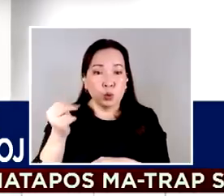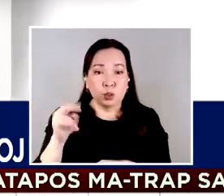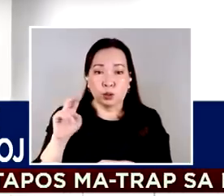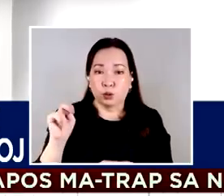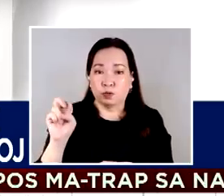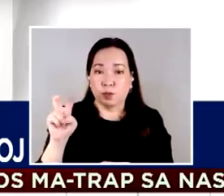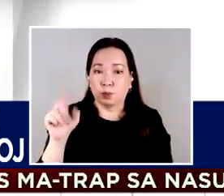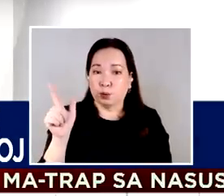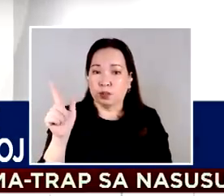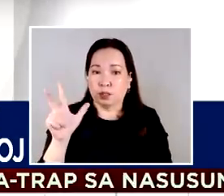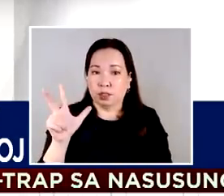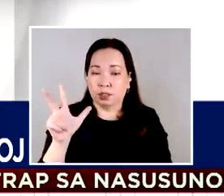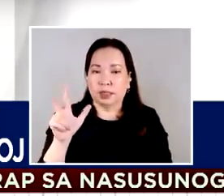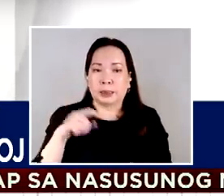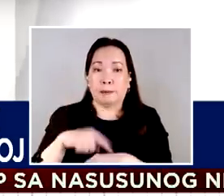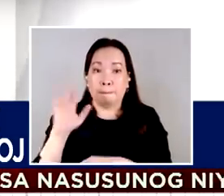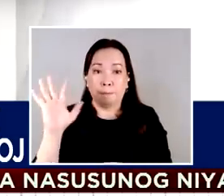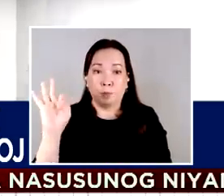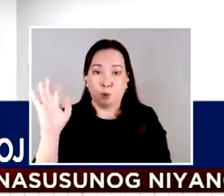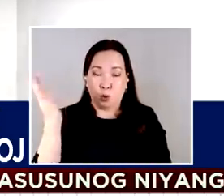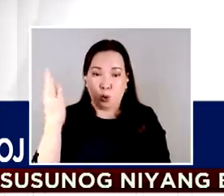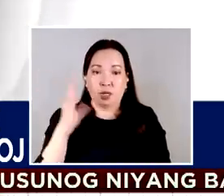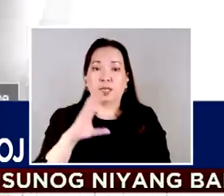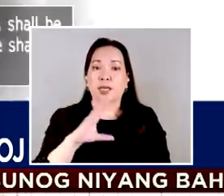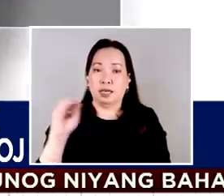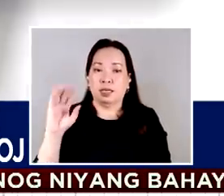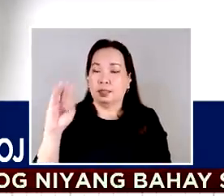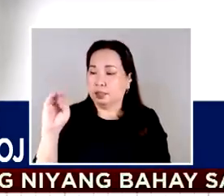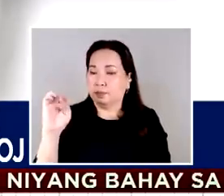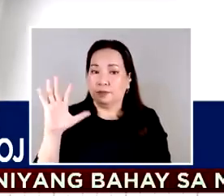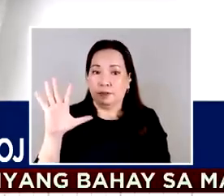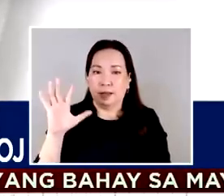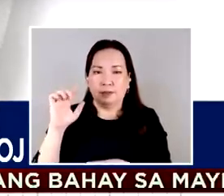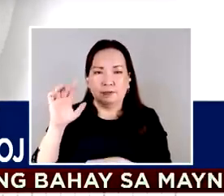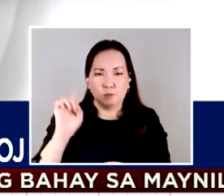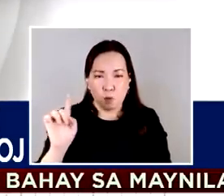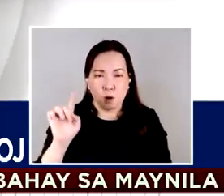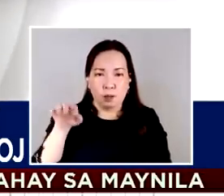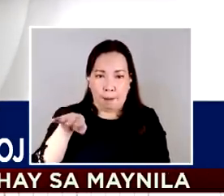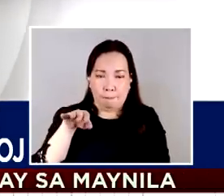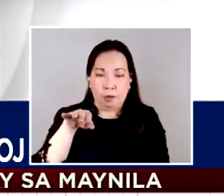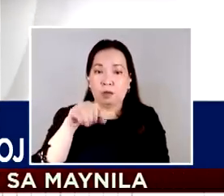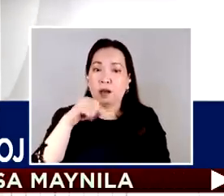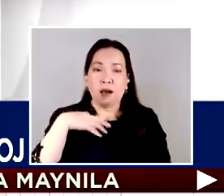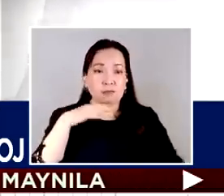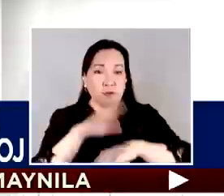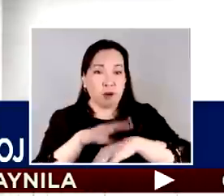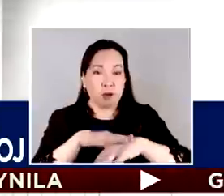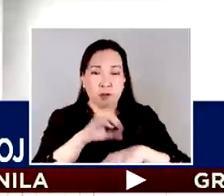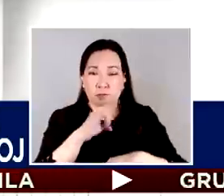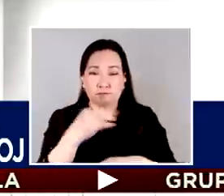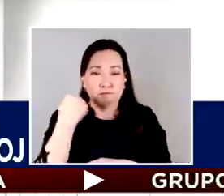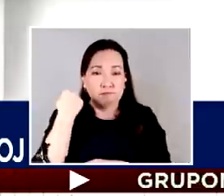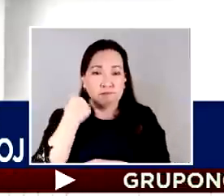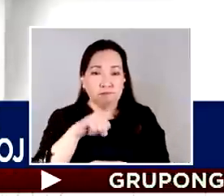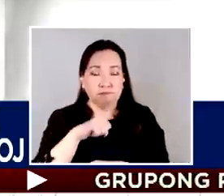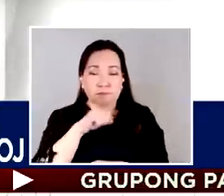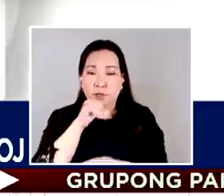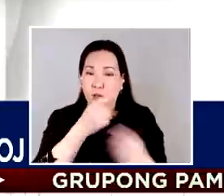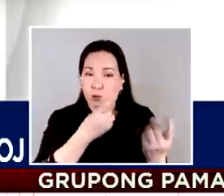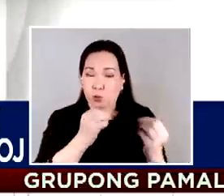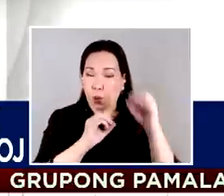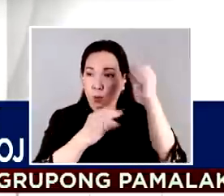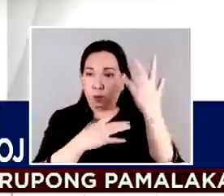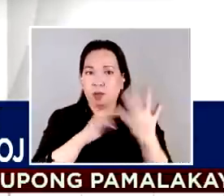umaga at December 5 alauna ng hapon. May warning din na kapag hindi nakasunod sa sabina ay maituturing